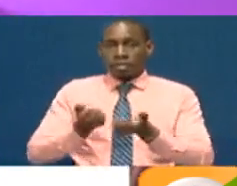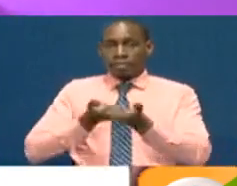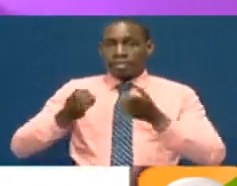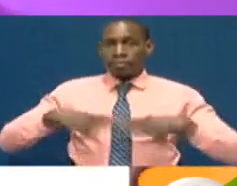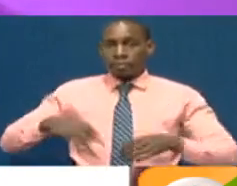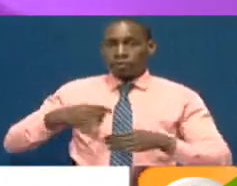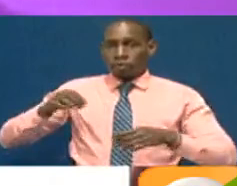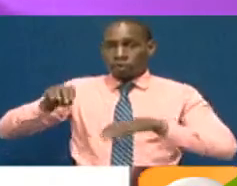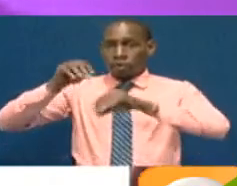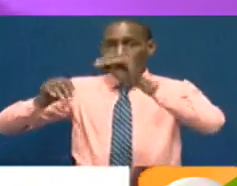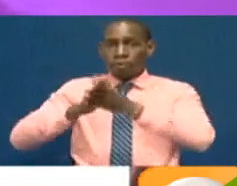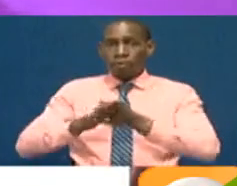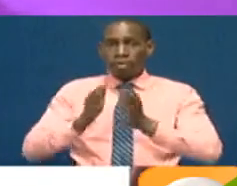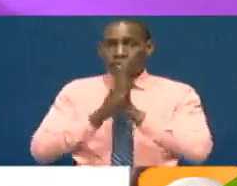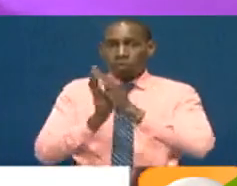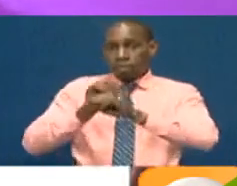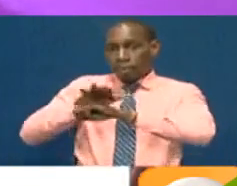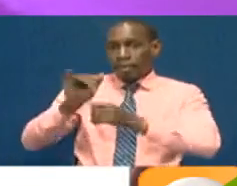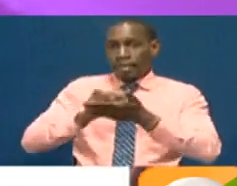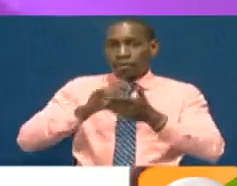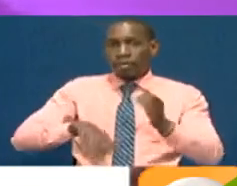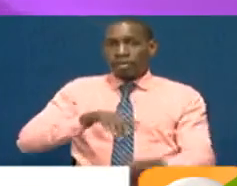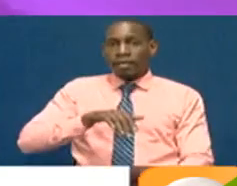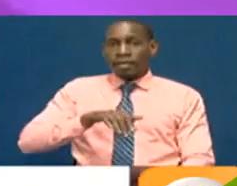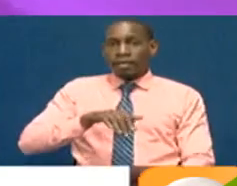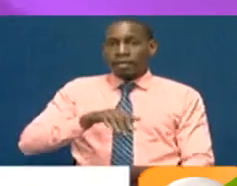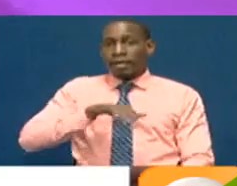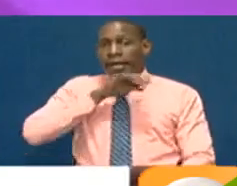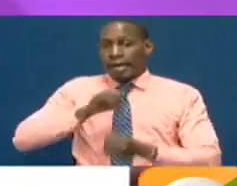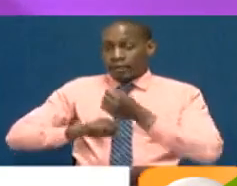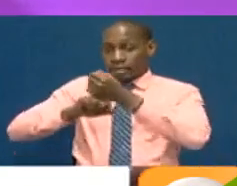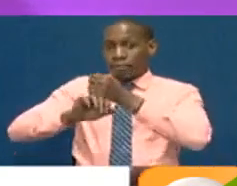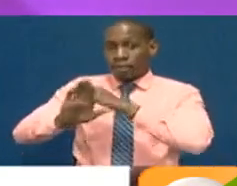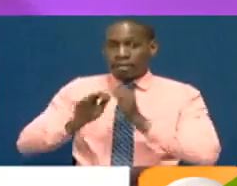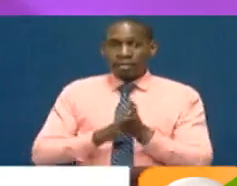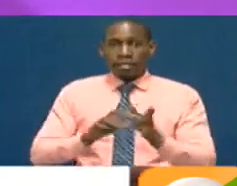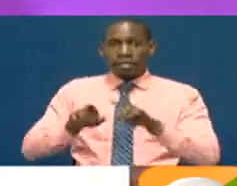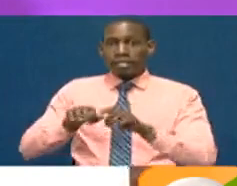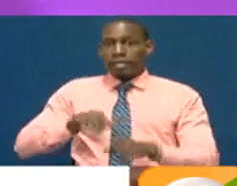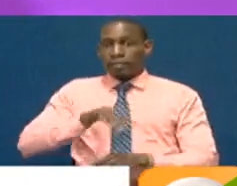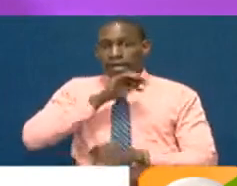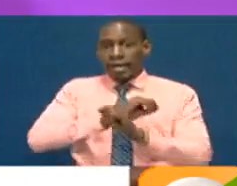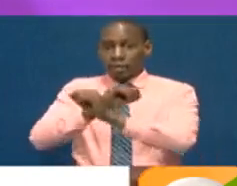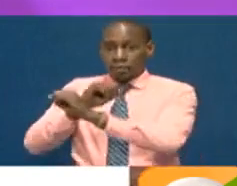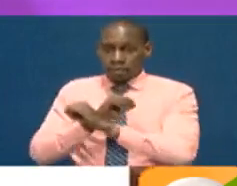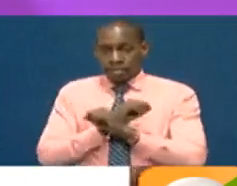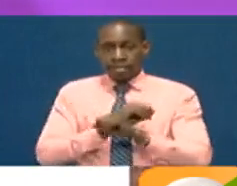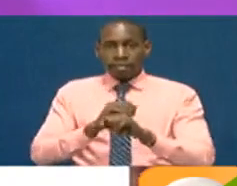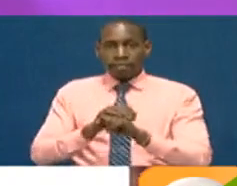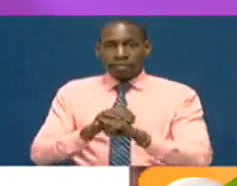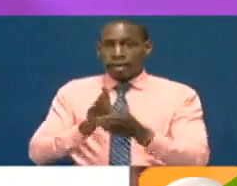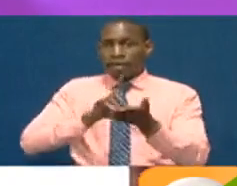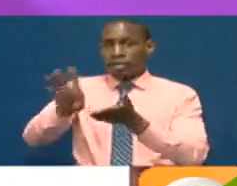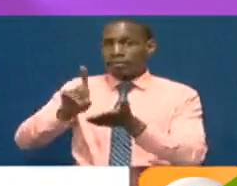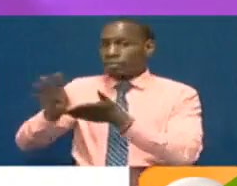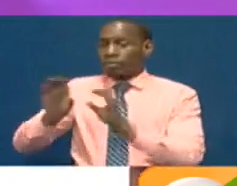because I know there's something going round, that Baba is standing with them. He's cushioning them and he's not sending